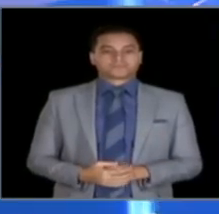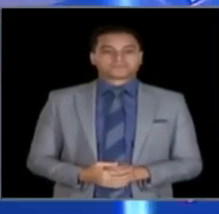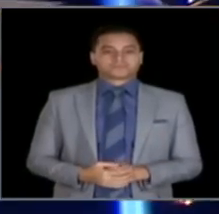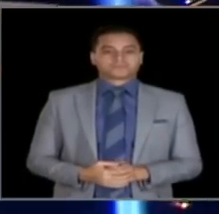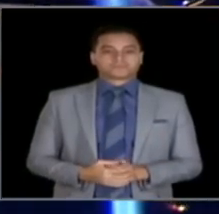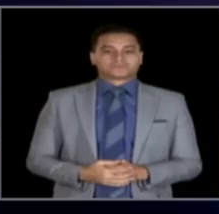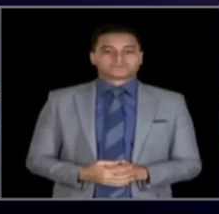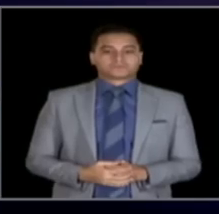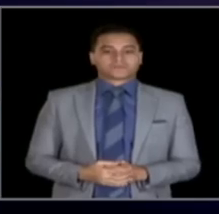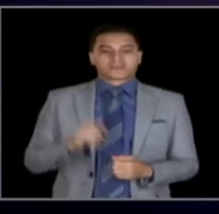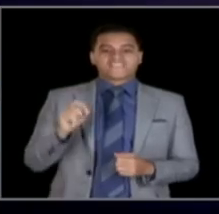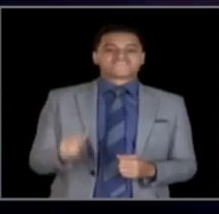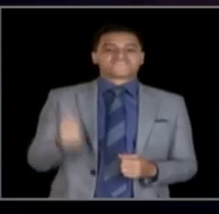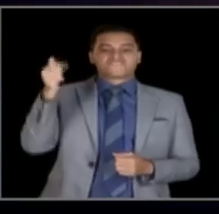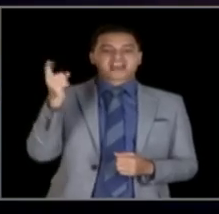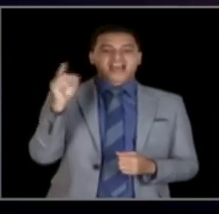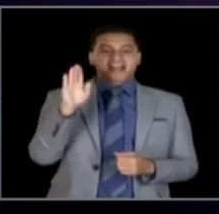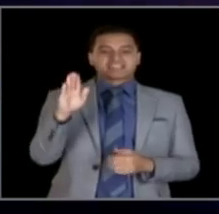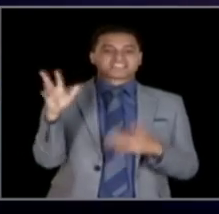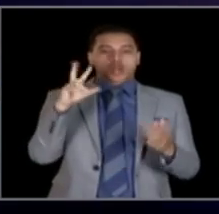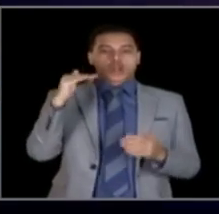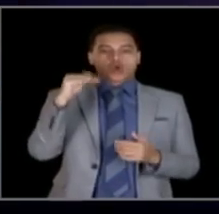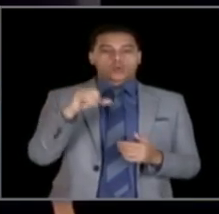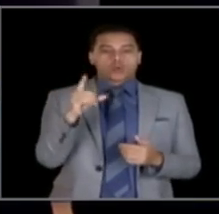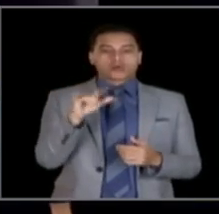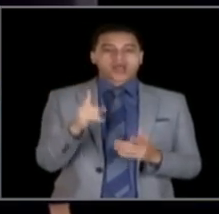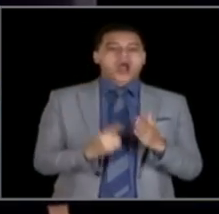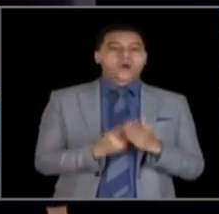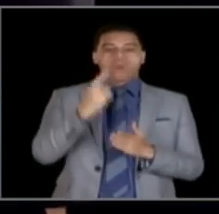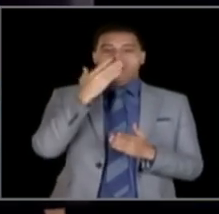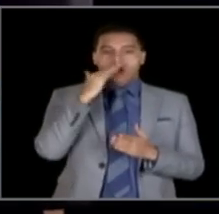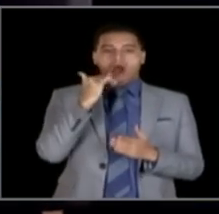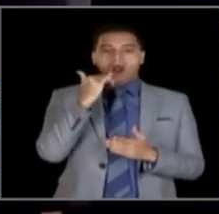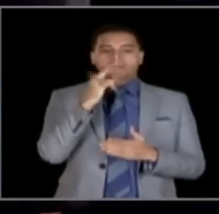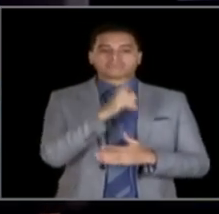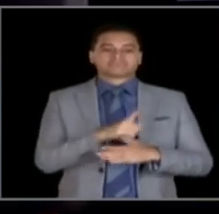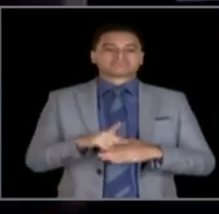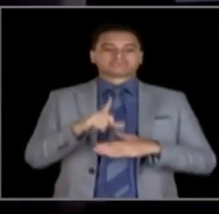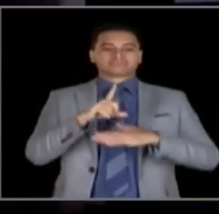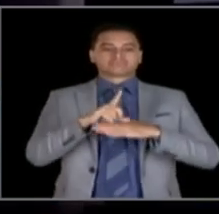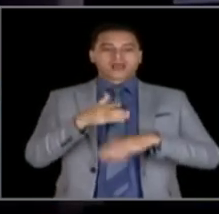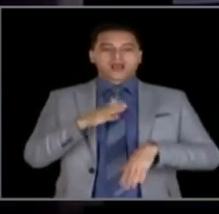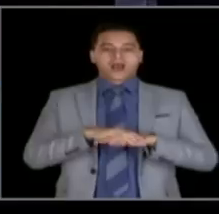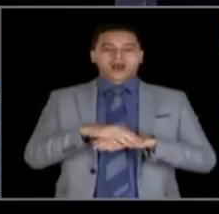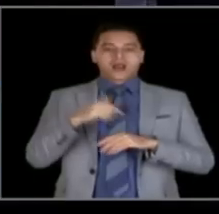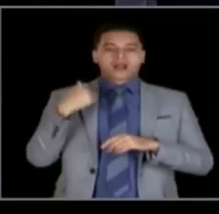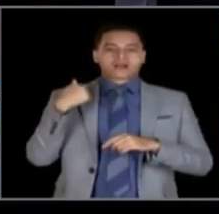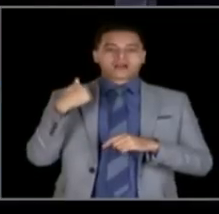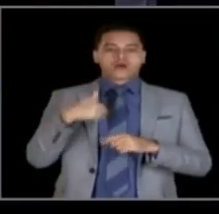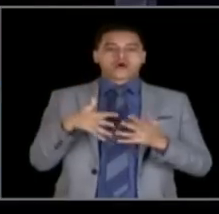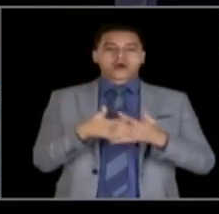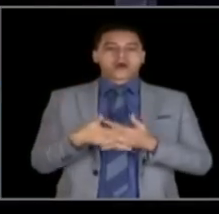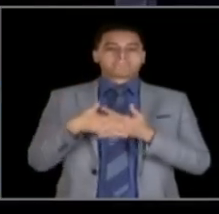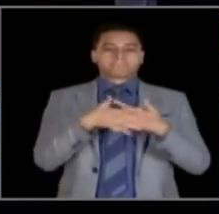فارس الخوري هو اول عربي يترأس أحد الأجهزة الرئيسية